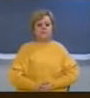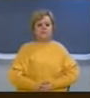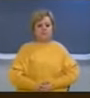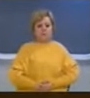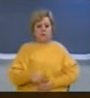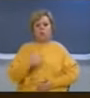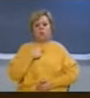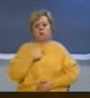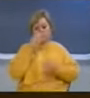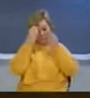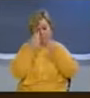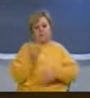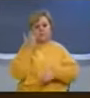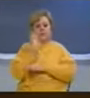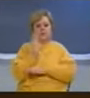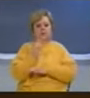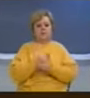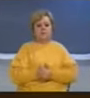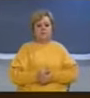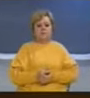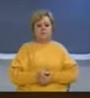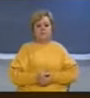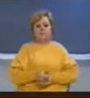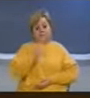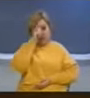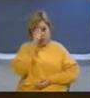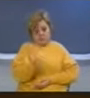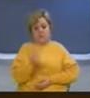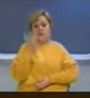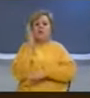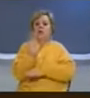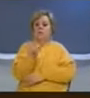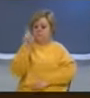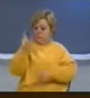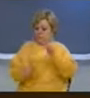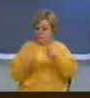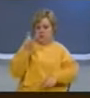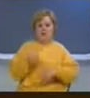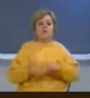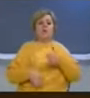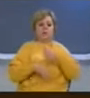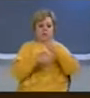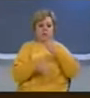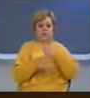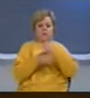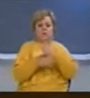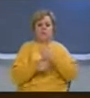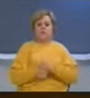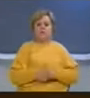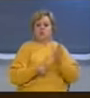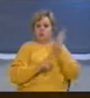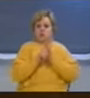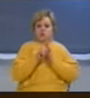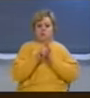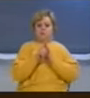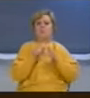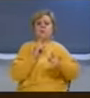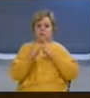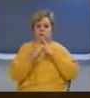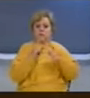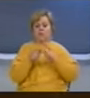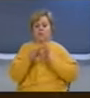Unë të nderuar kolegë deputet kom konsiderat të lartë për deputetet e opozitës që dhanë kontribut të shmuar në diskutim të